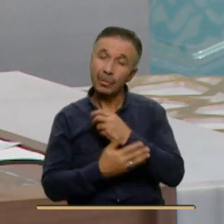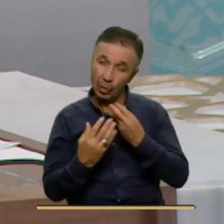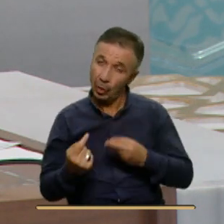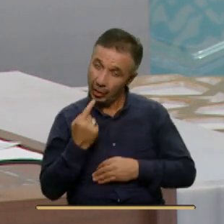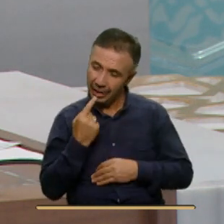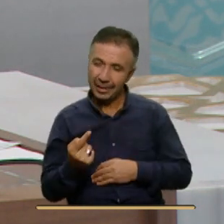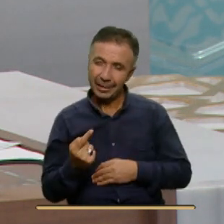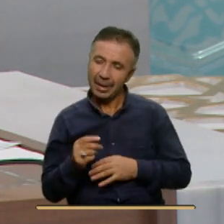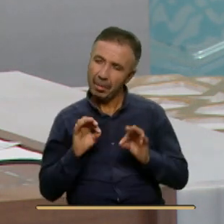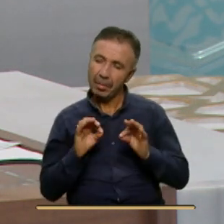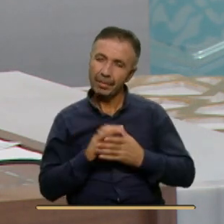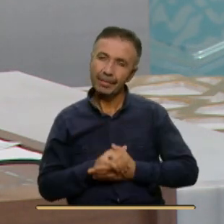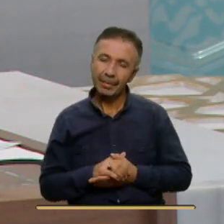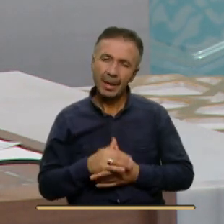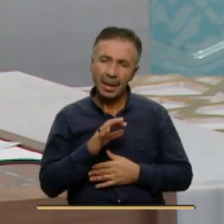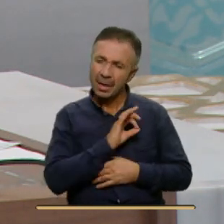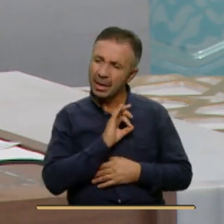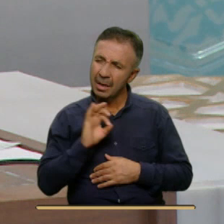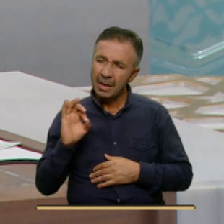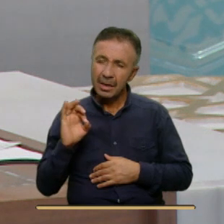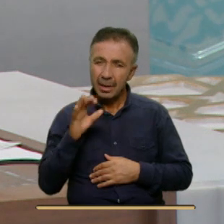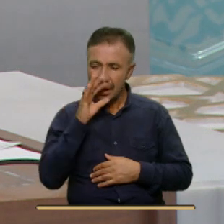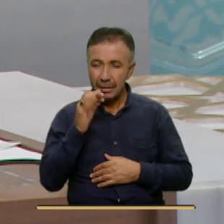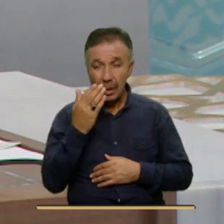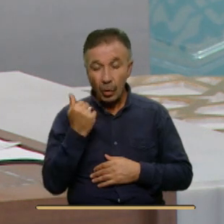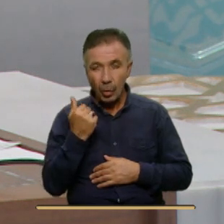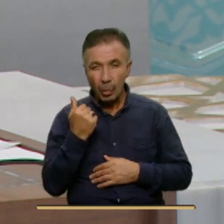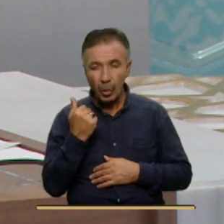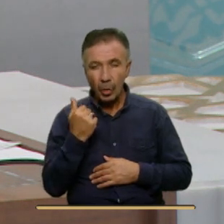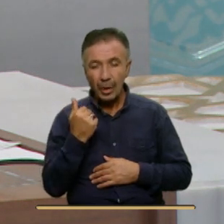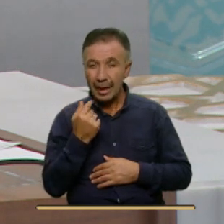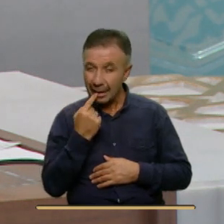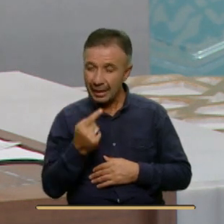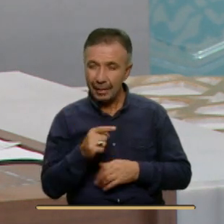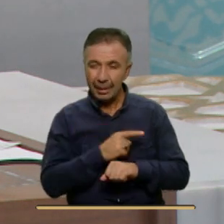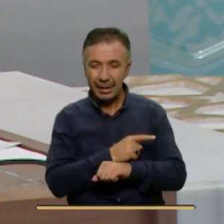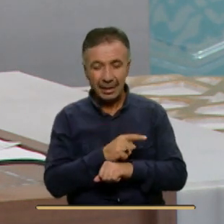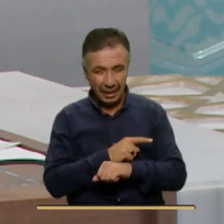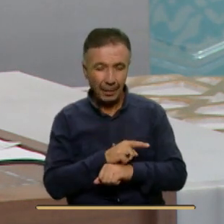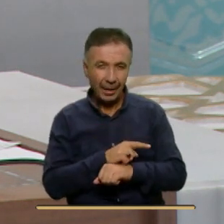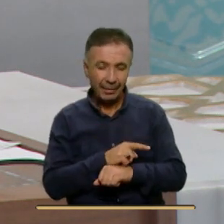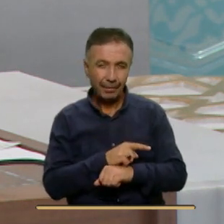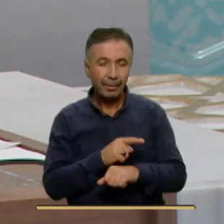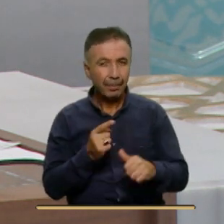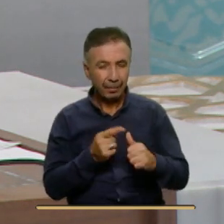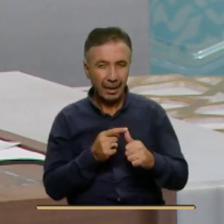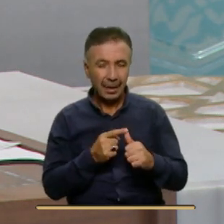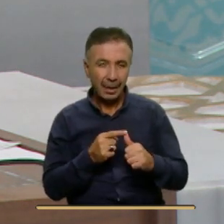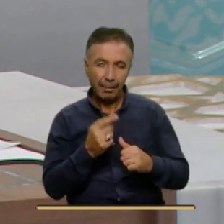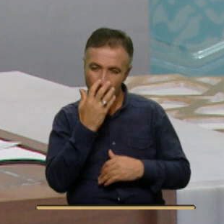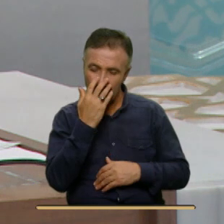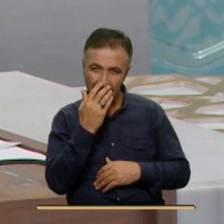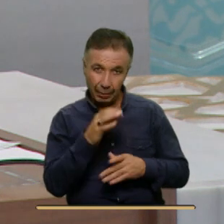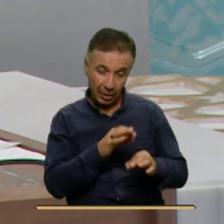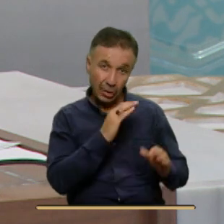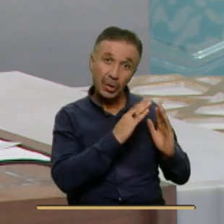Hiç kimse yok mu? İmdat dediğimizde, yetişin dediğimizde ilk beklediğimiz komşulardır.